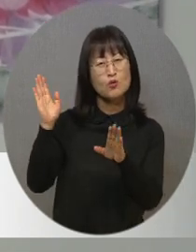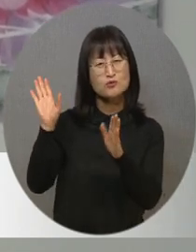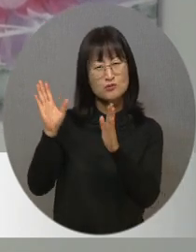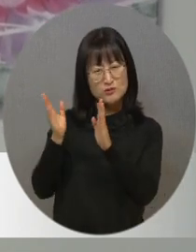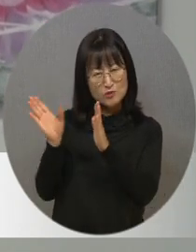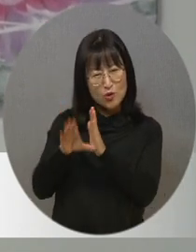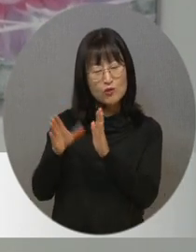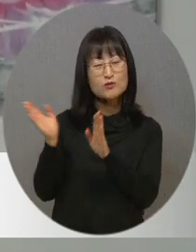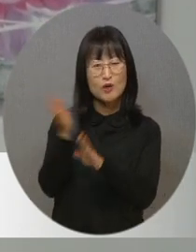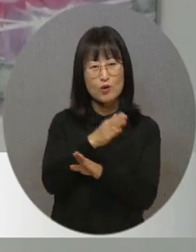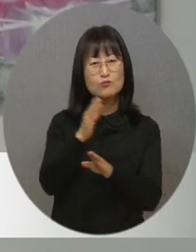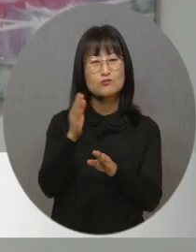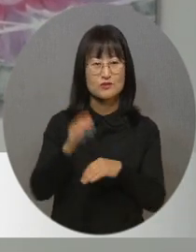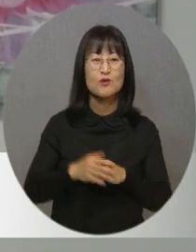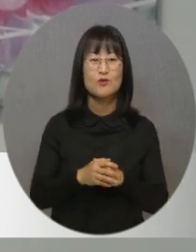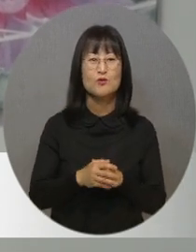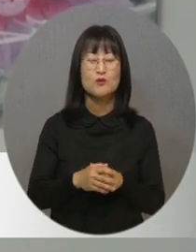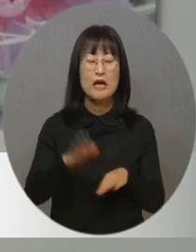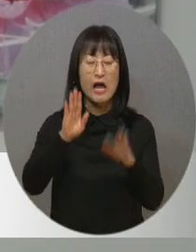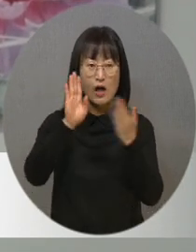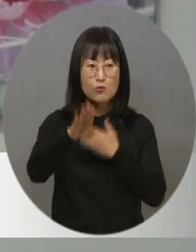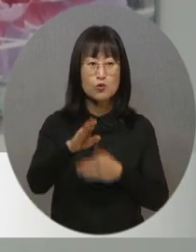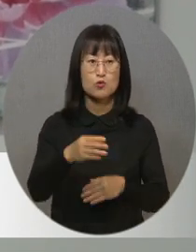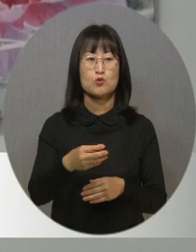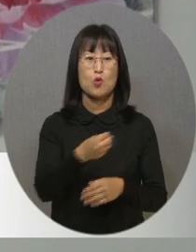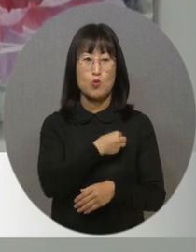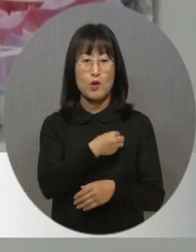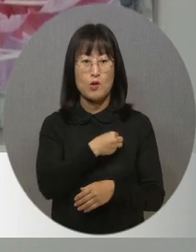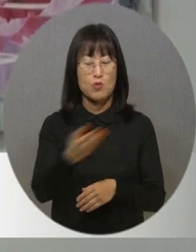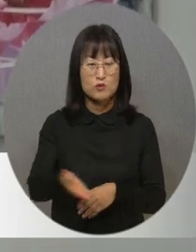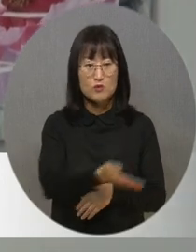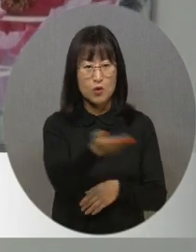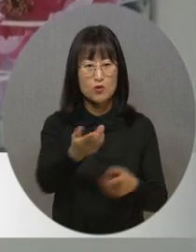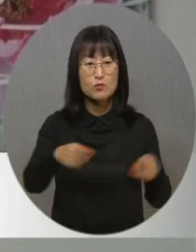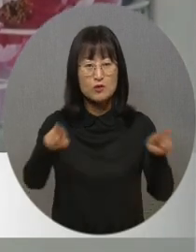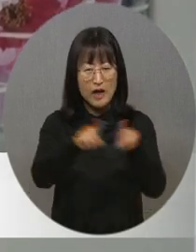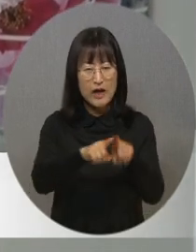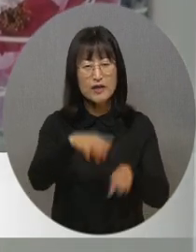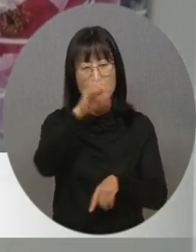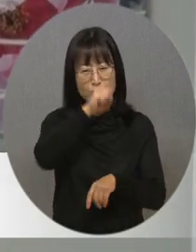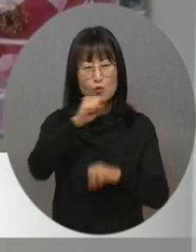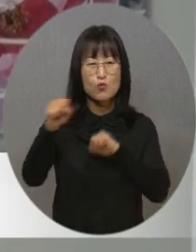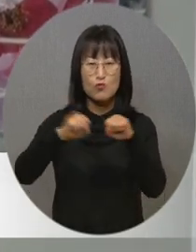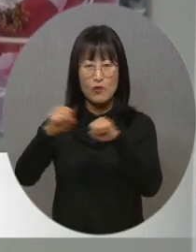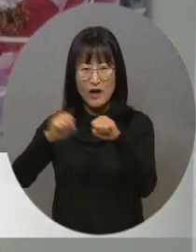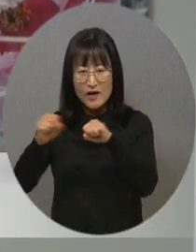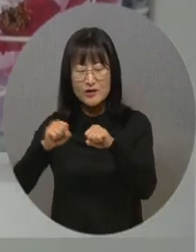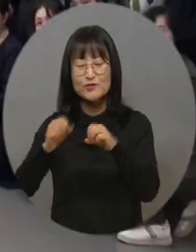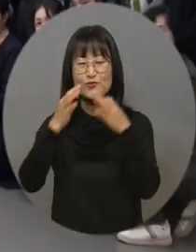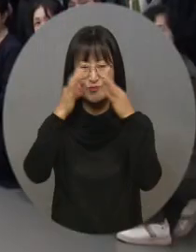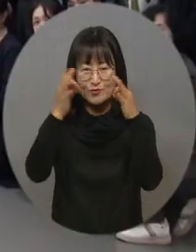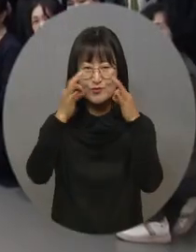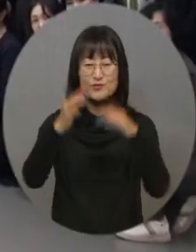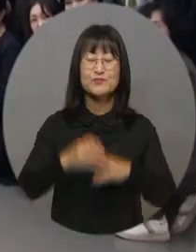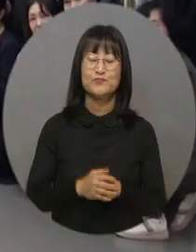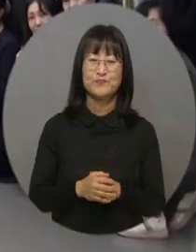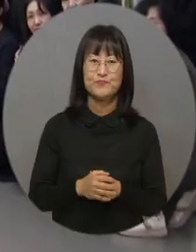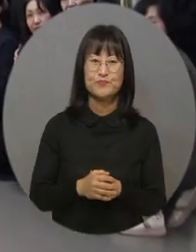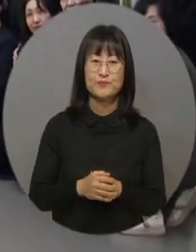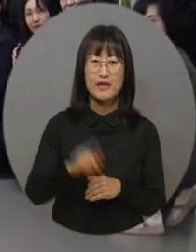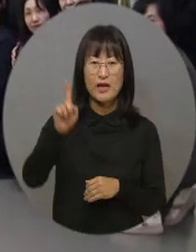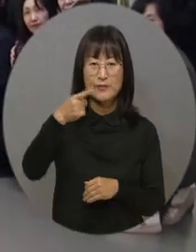제가 앞으로도 우리 여기 회원님들과 같이 더 좋은 일 많이 하도록 하겠습니다.